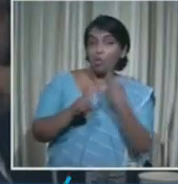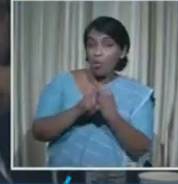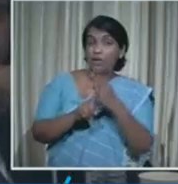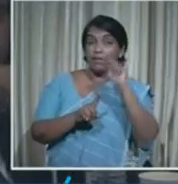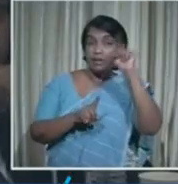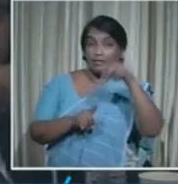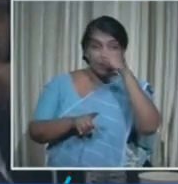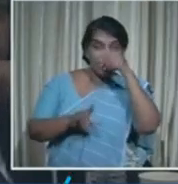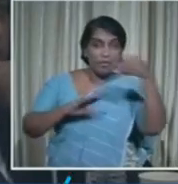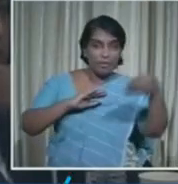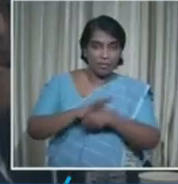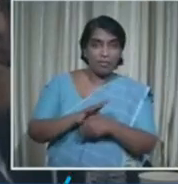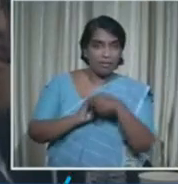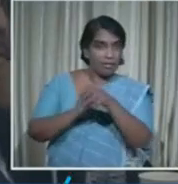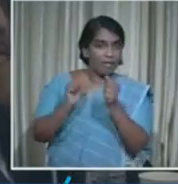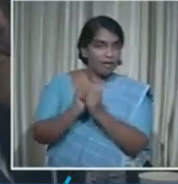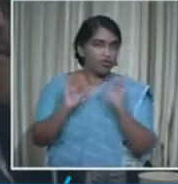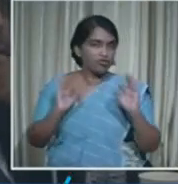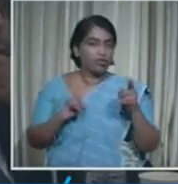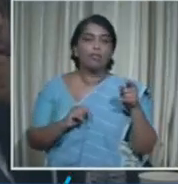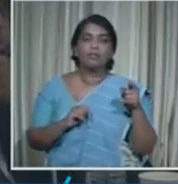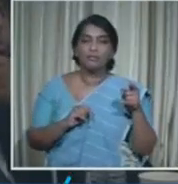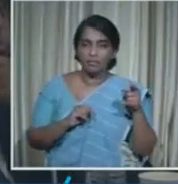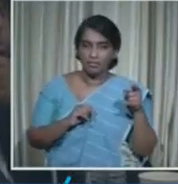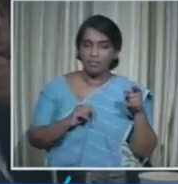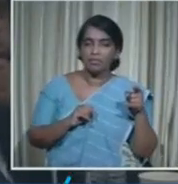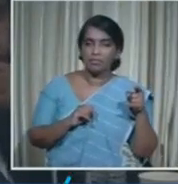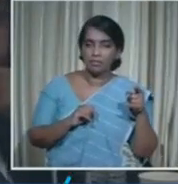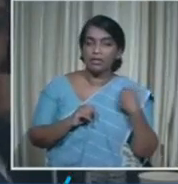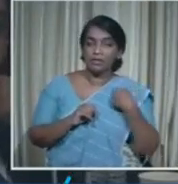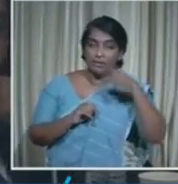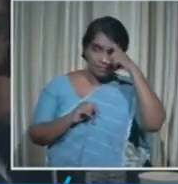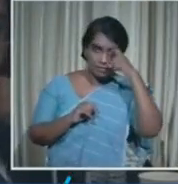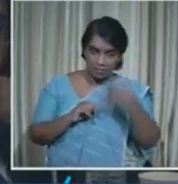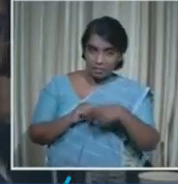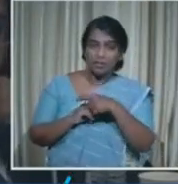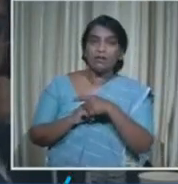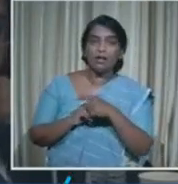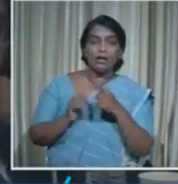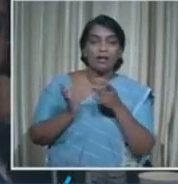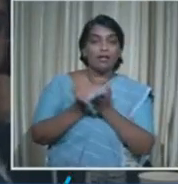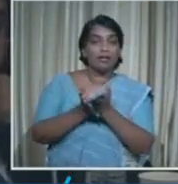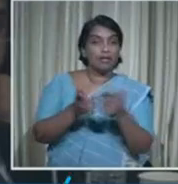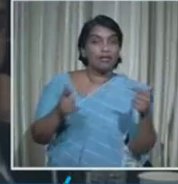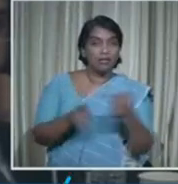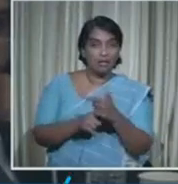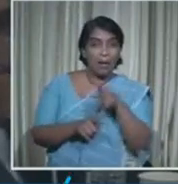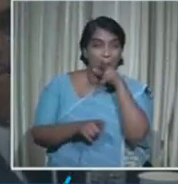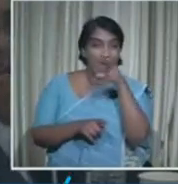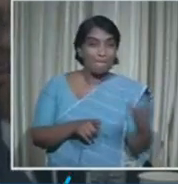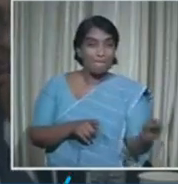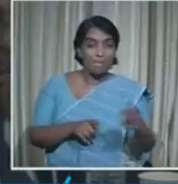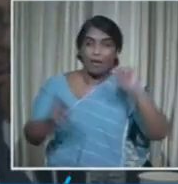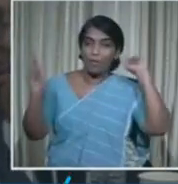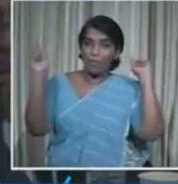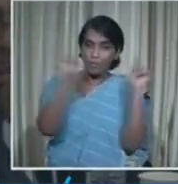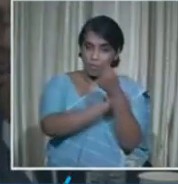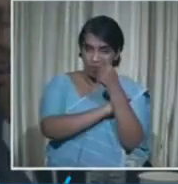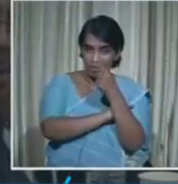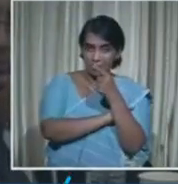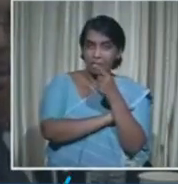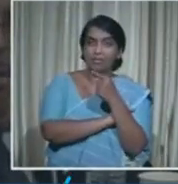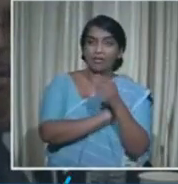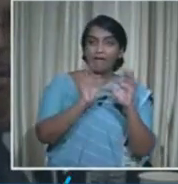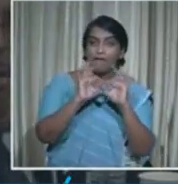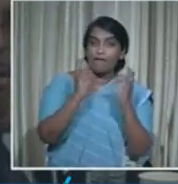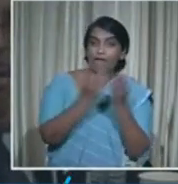වංචා කරන්න තාමත් තමුන්නාසලා ලෑස්ති වෙනවා අපි දැක්කා ඇවන්ගාඩ් කුක්කා පැන්න රටින් පවුලත්